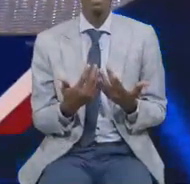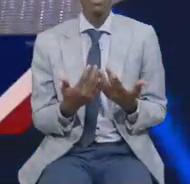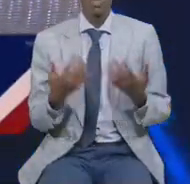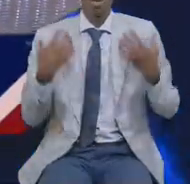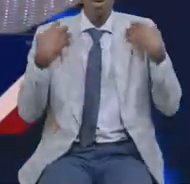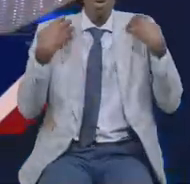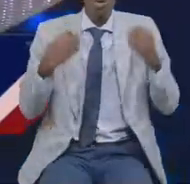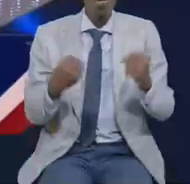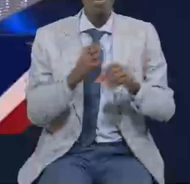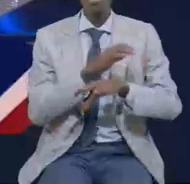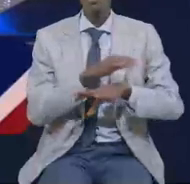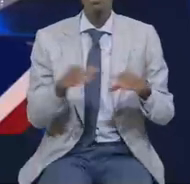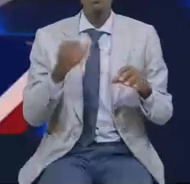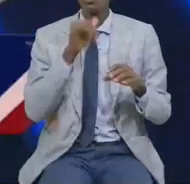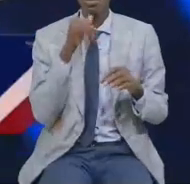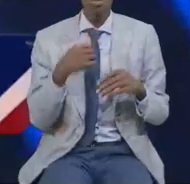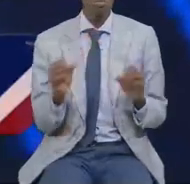Le courage ne tremble pas.